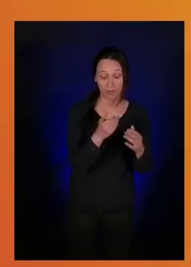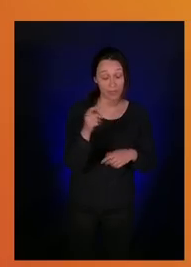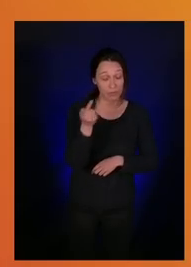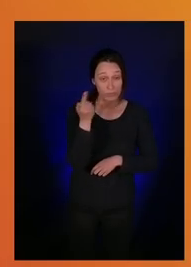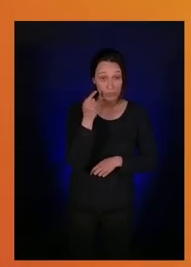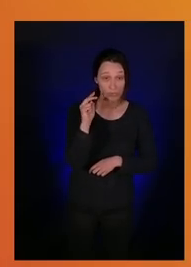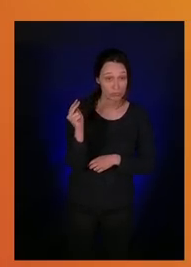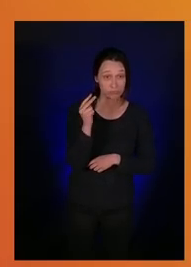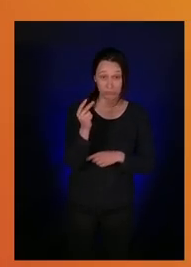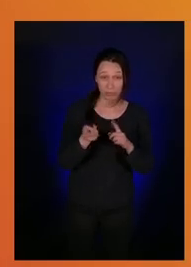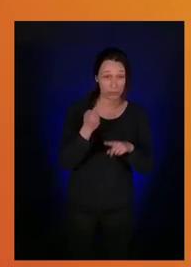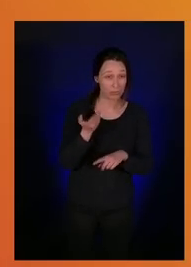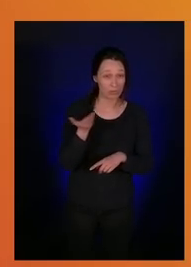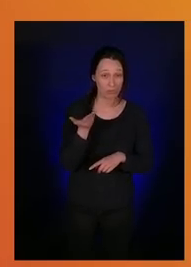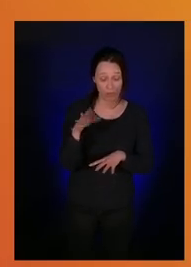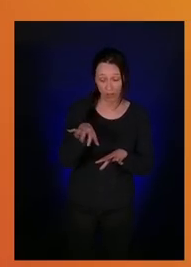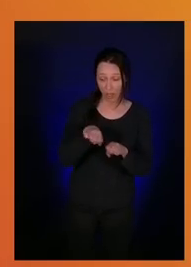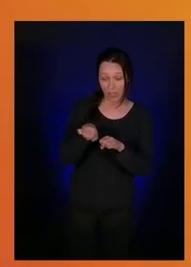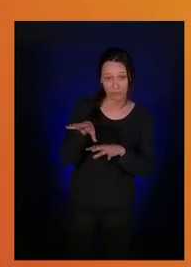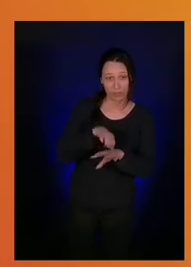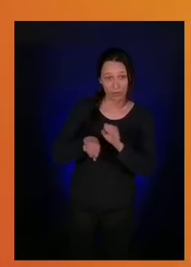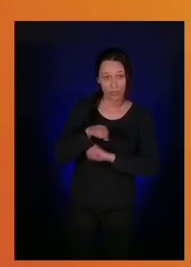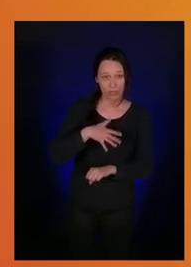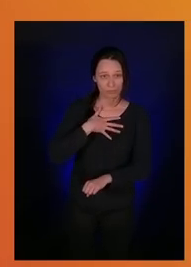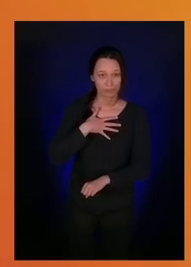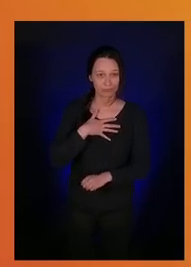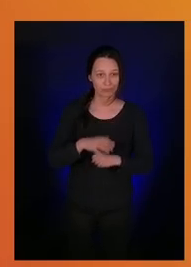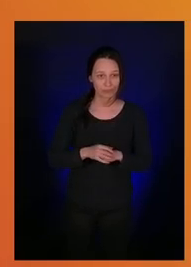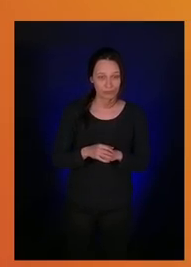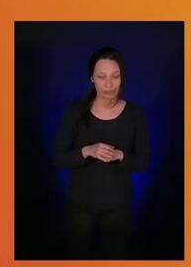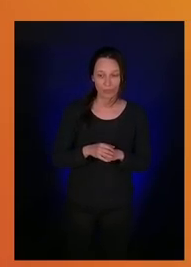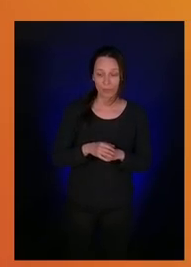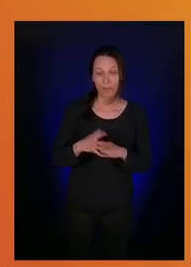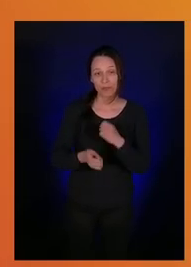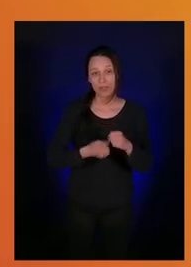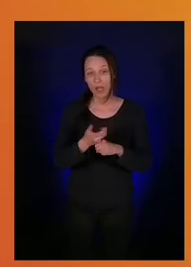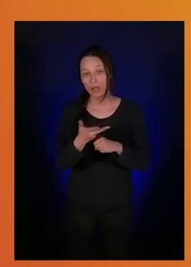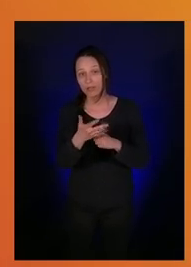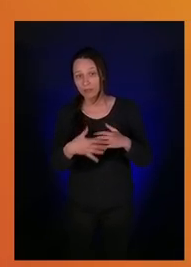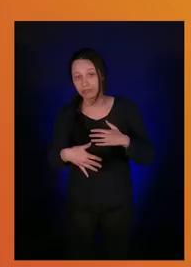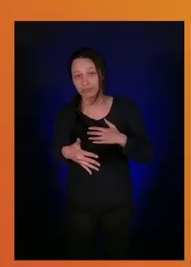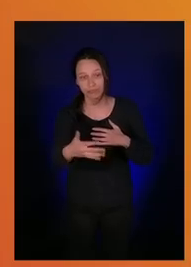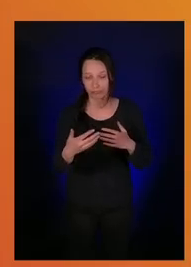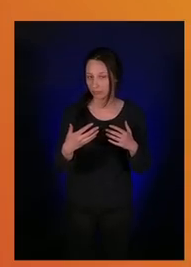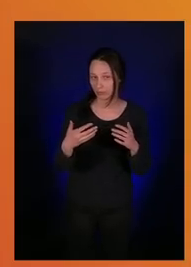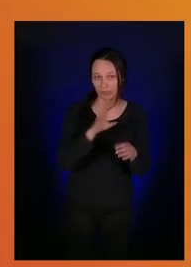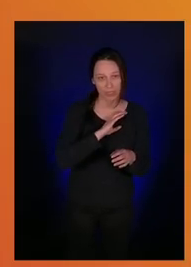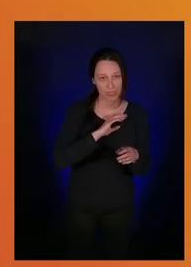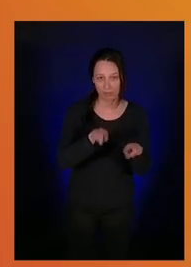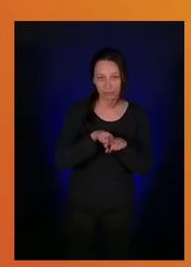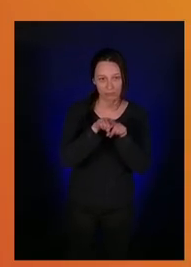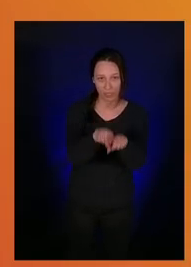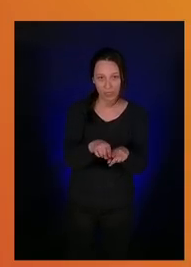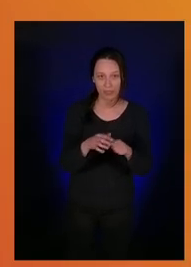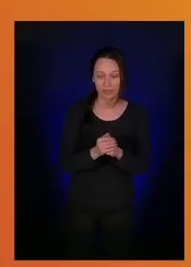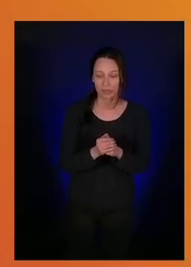l'activité de nos organisations. Il en sera de même pour les années à venir. Les moyens nécessaires à notre activité et à notre